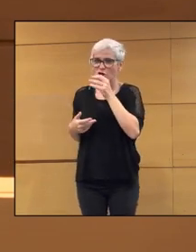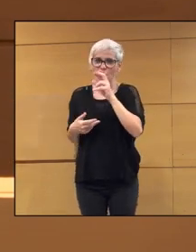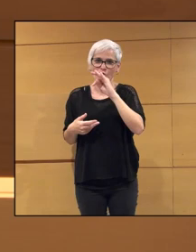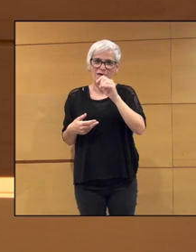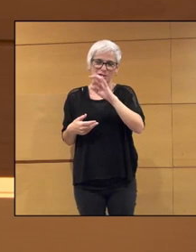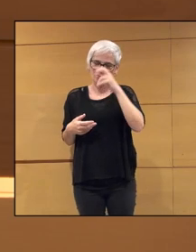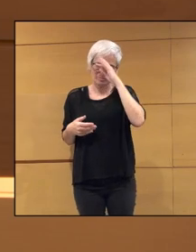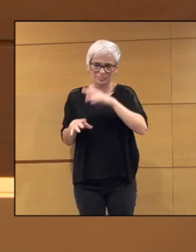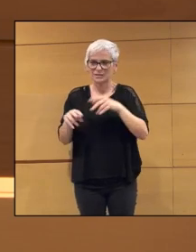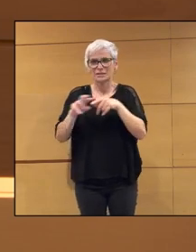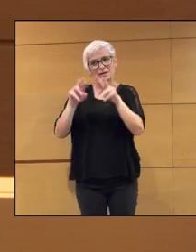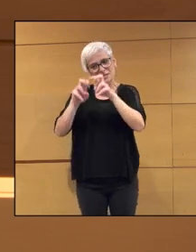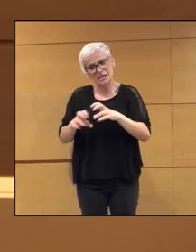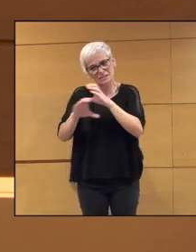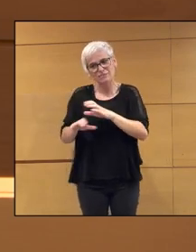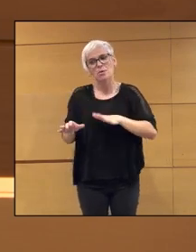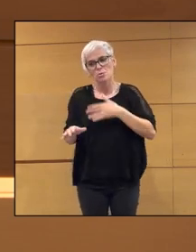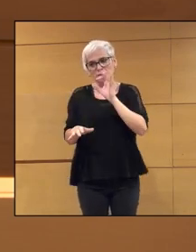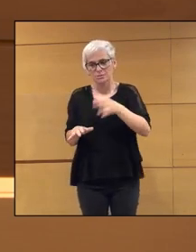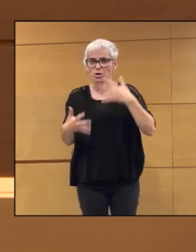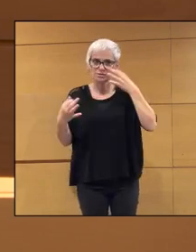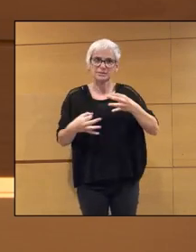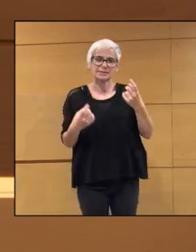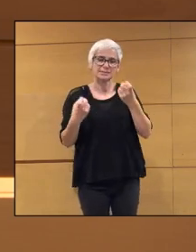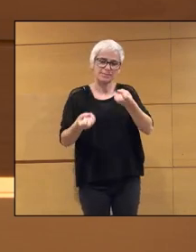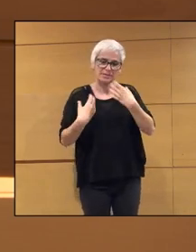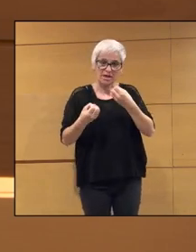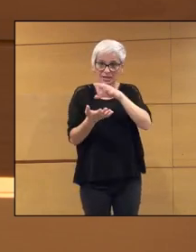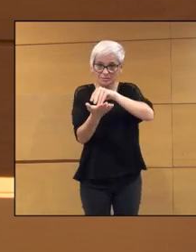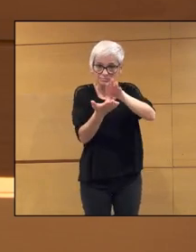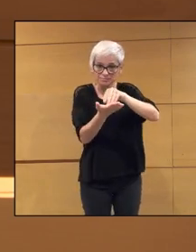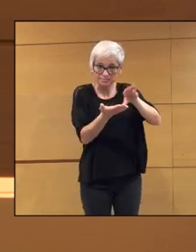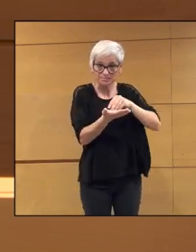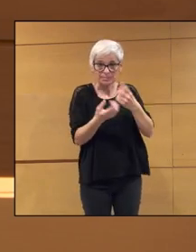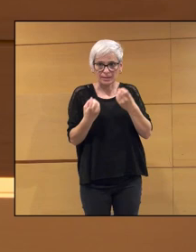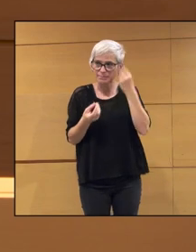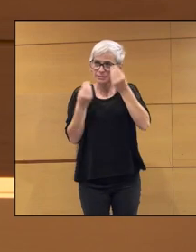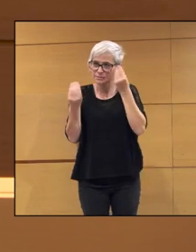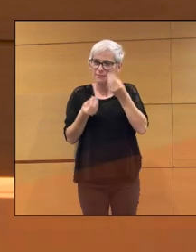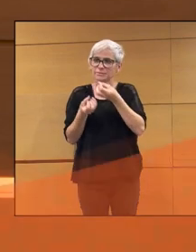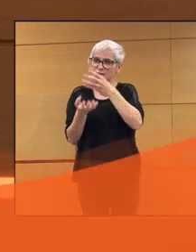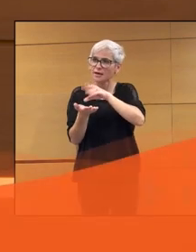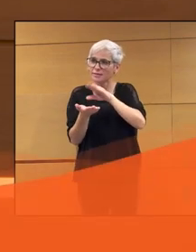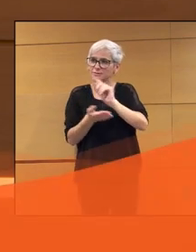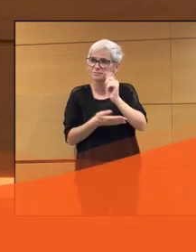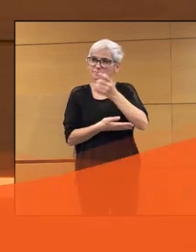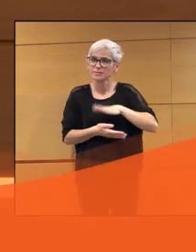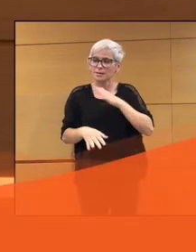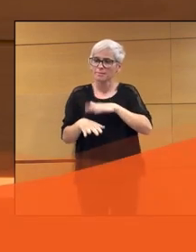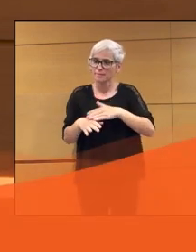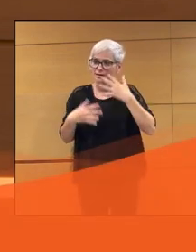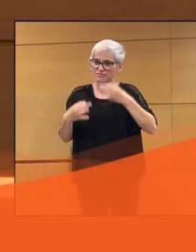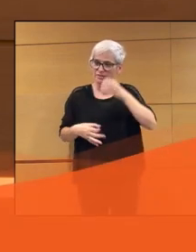la part de recerca científica, però és veritat que es necessiten dades, doncs pensem quines dades podem oferir perquè la